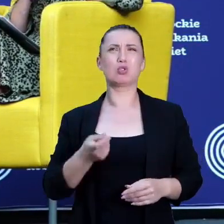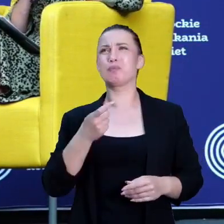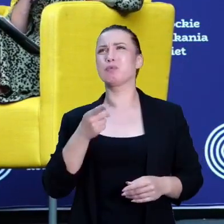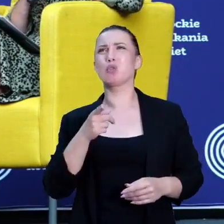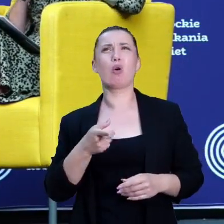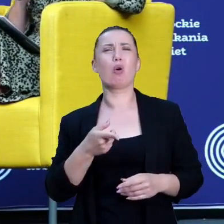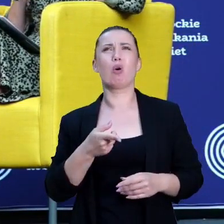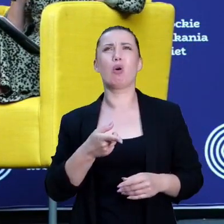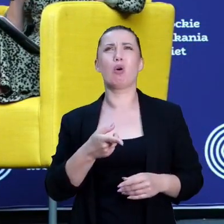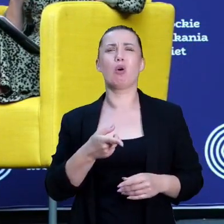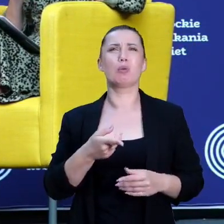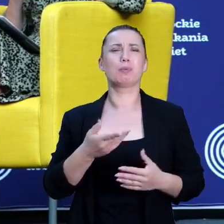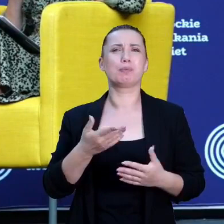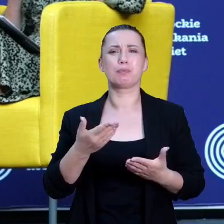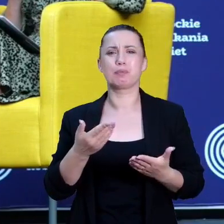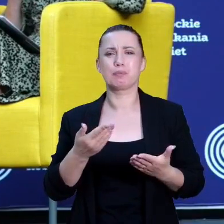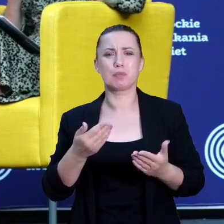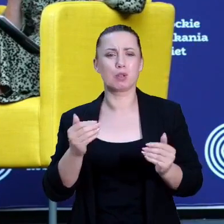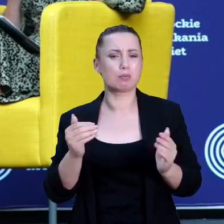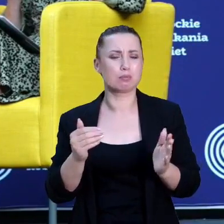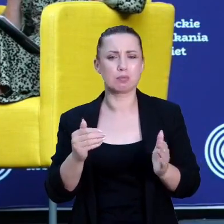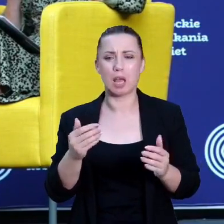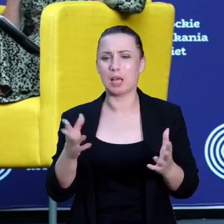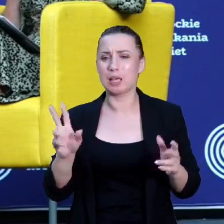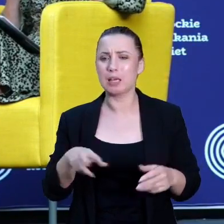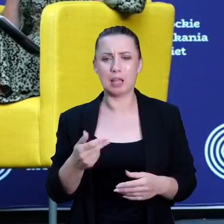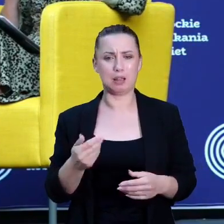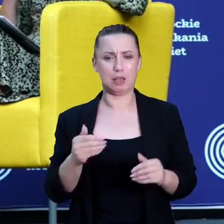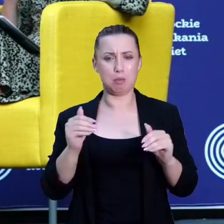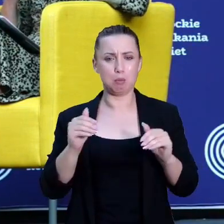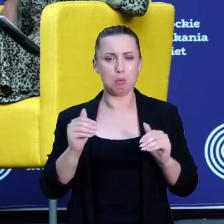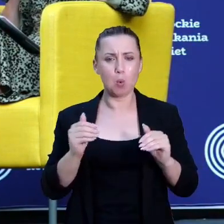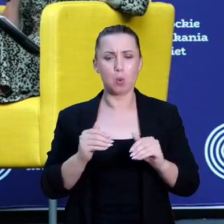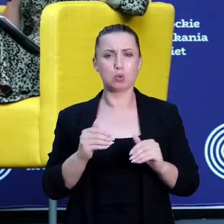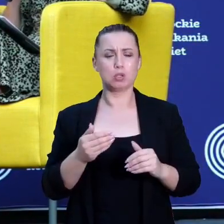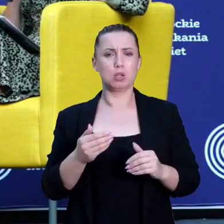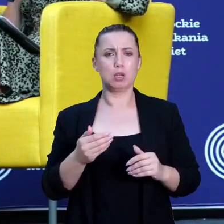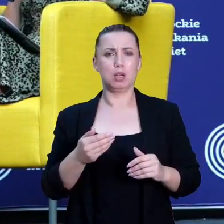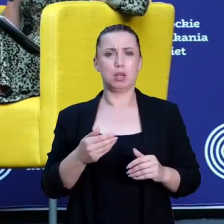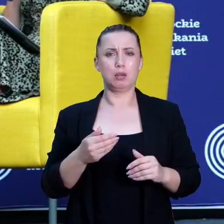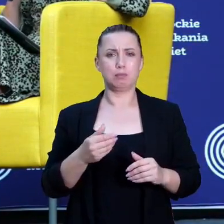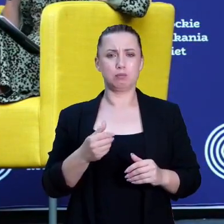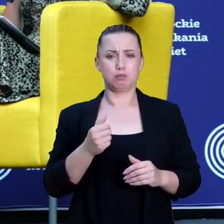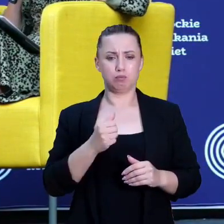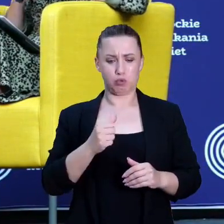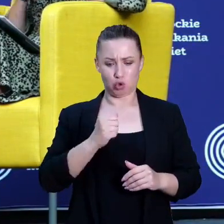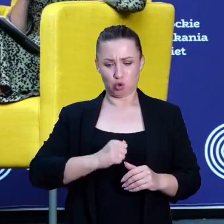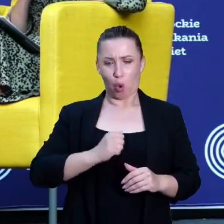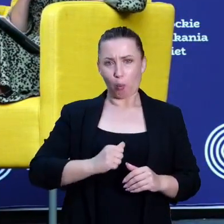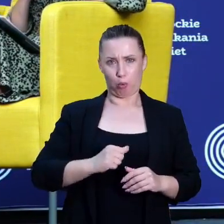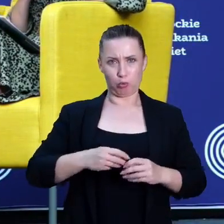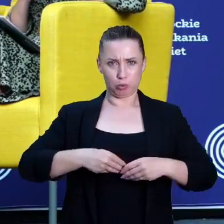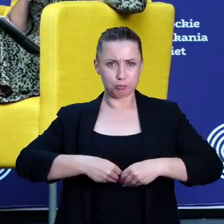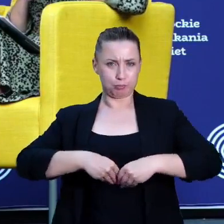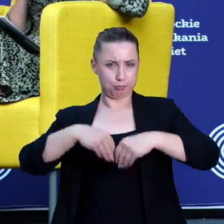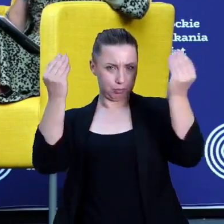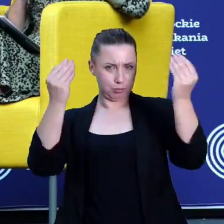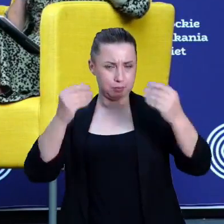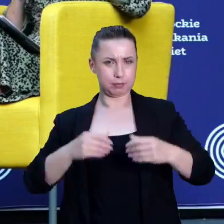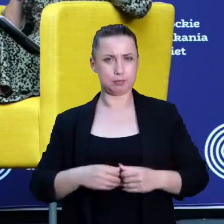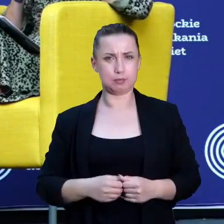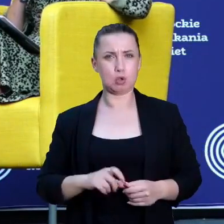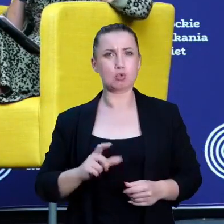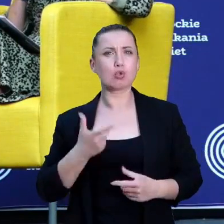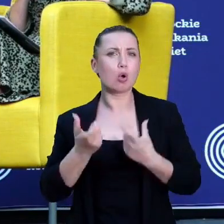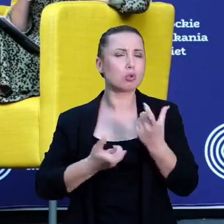tak, czy coś innego, tylko chodzi o to, żeby móc być sobą. Jak to zrobić, żeby być sobą? Czy